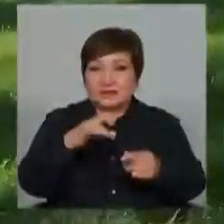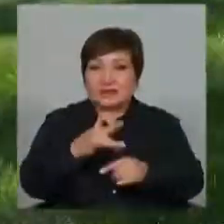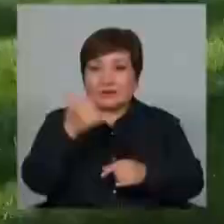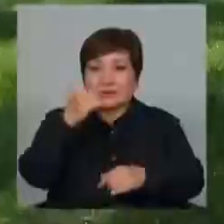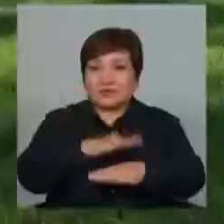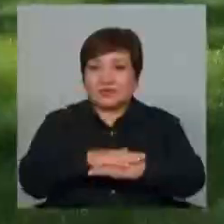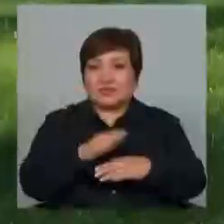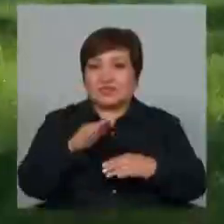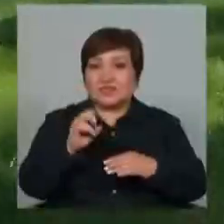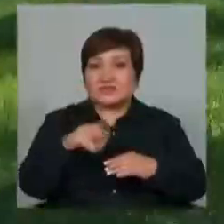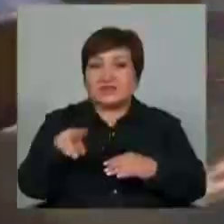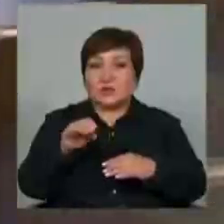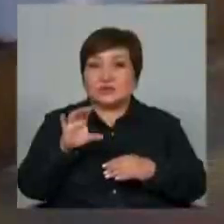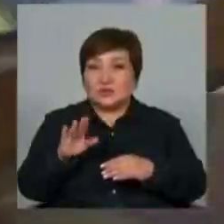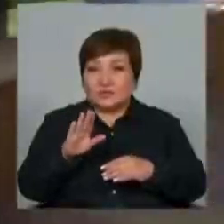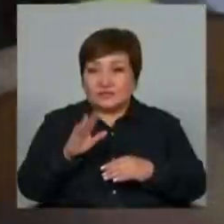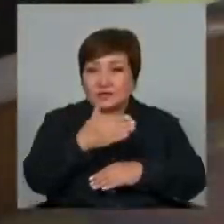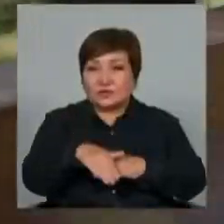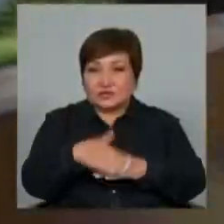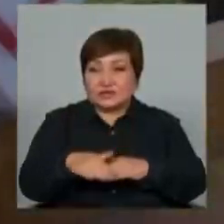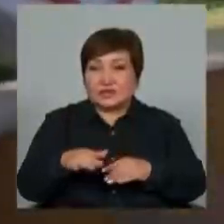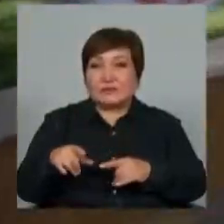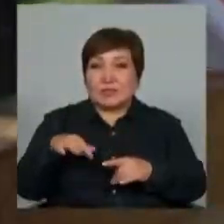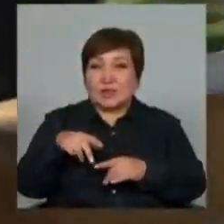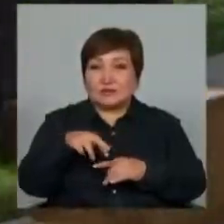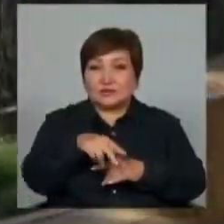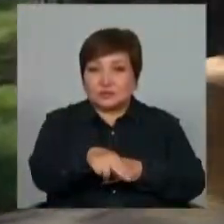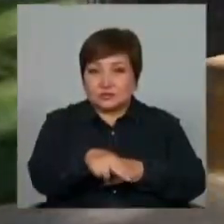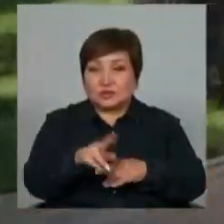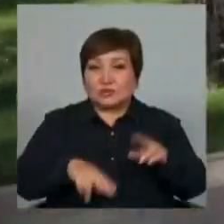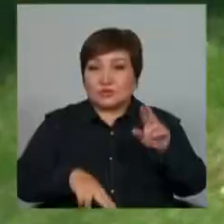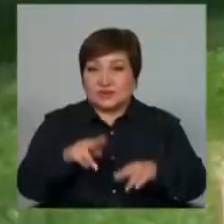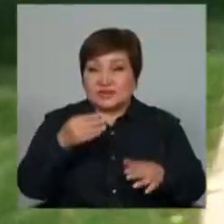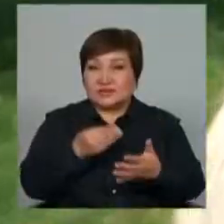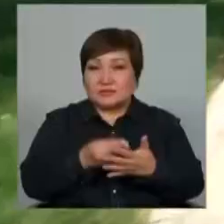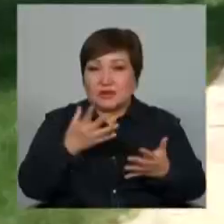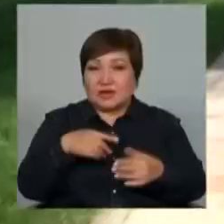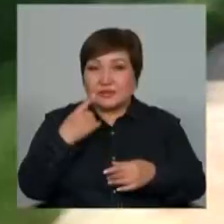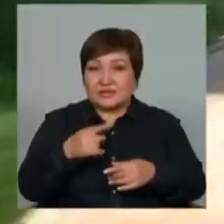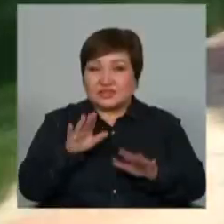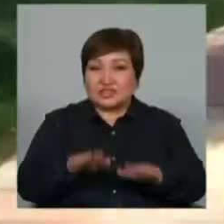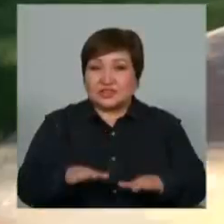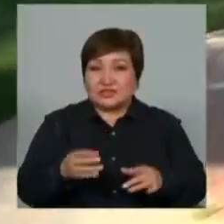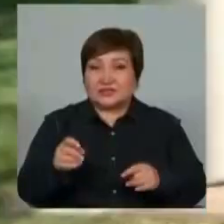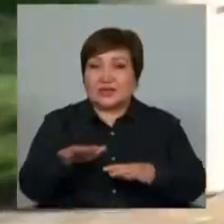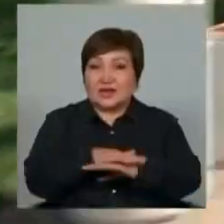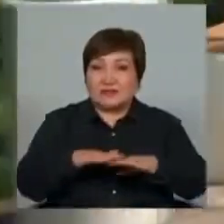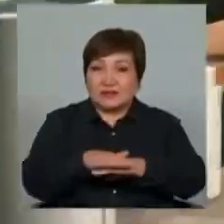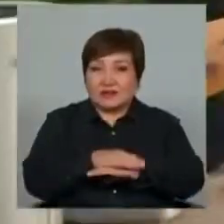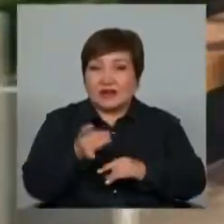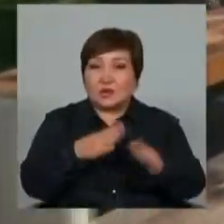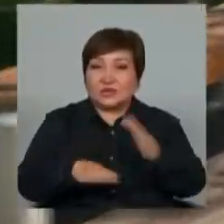ауданындағы Жандосов көшесінің бойында орналасқан жаяу жүргіншілер жолының құрылысына да баға берді. Жергілікті халық ауданның осылай